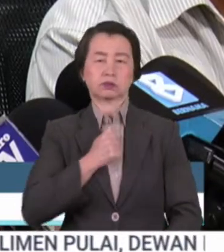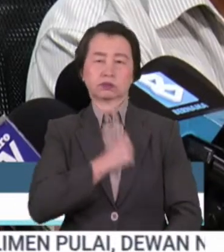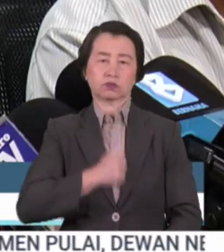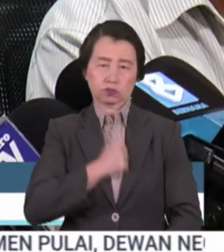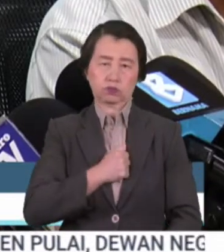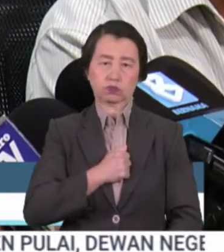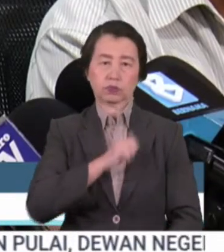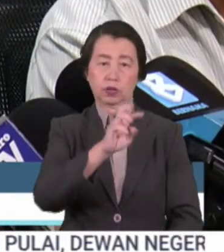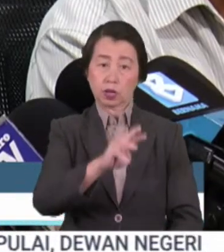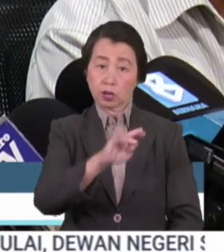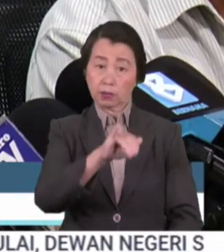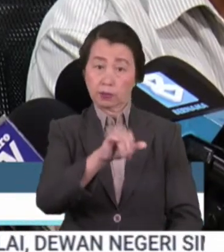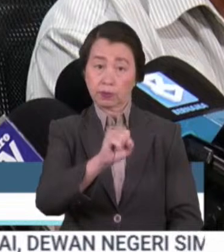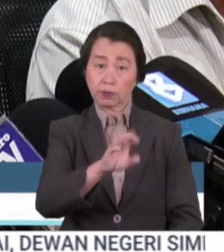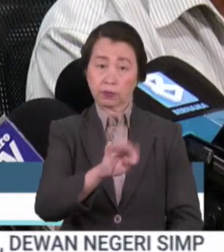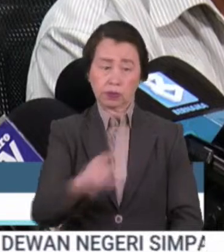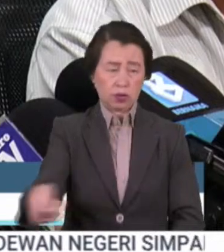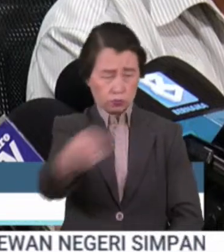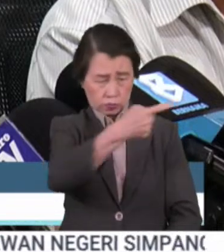Anda bagi kita